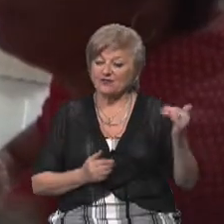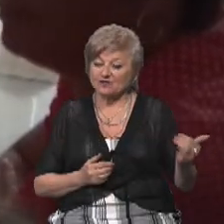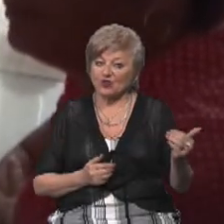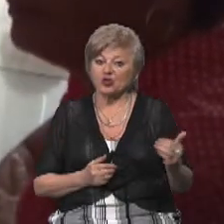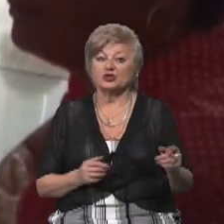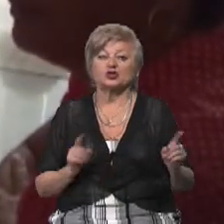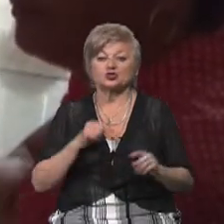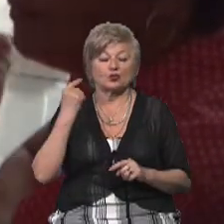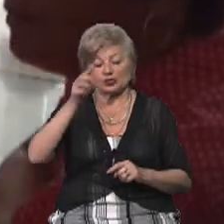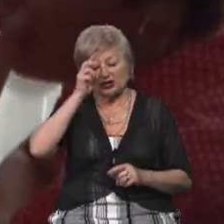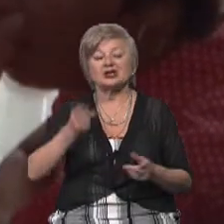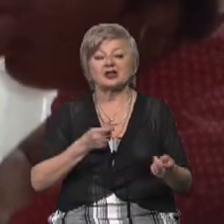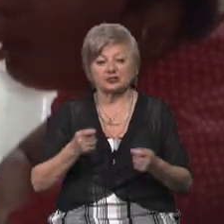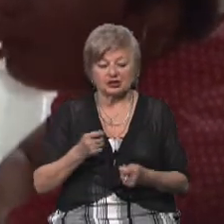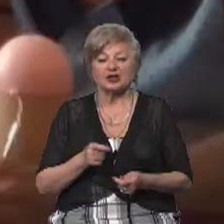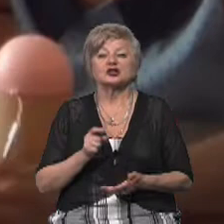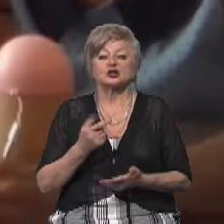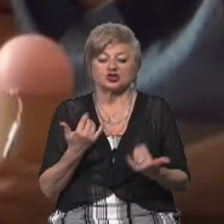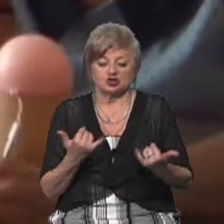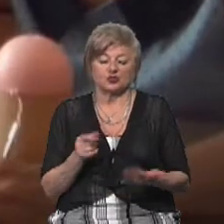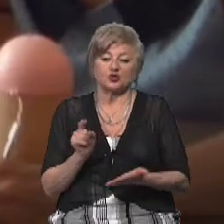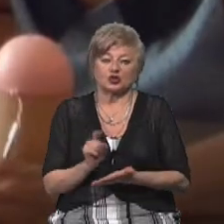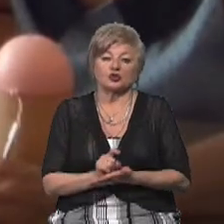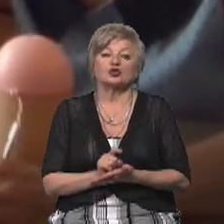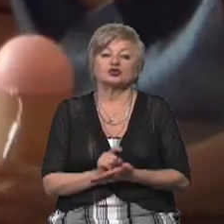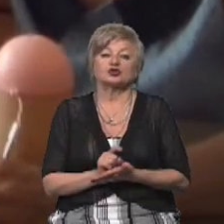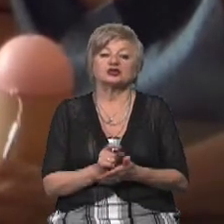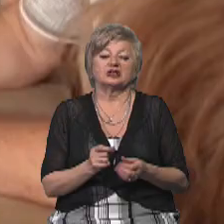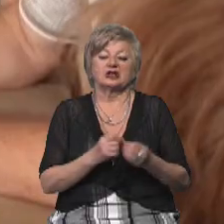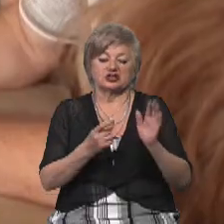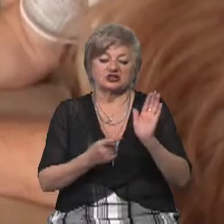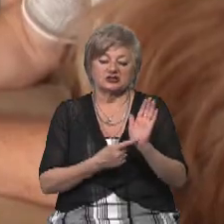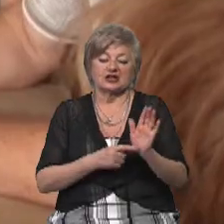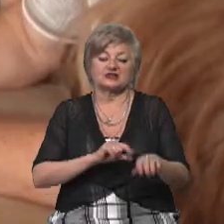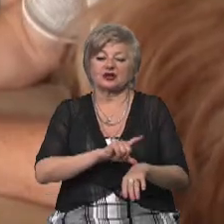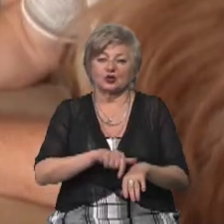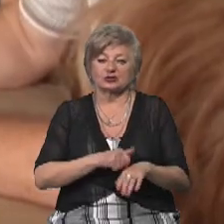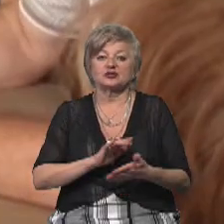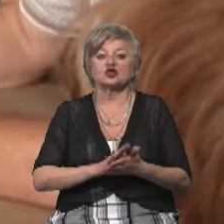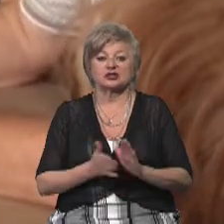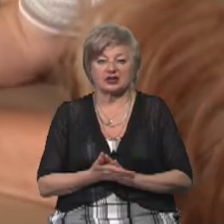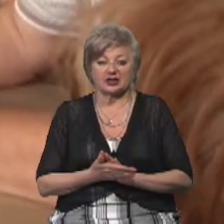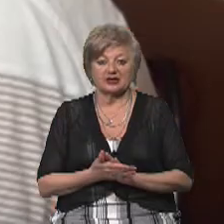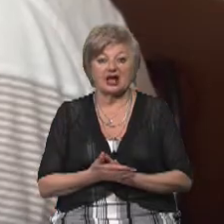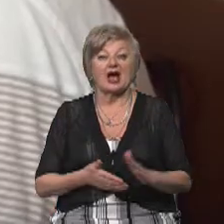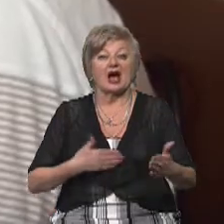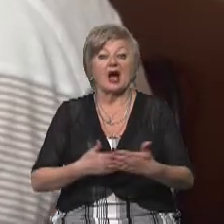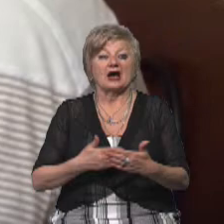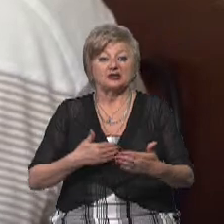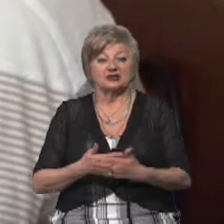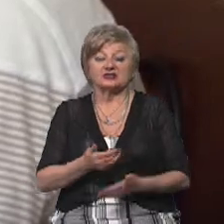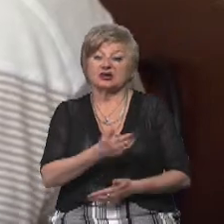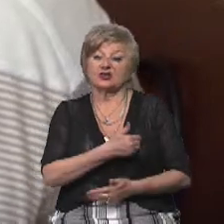що в облдержадміністрації мали сьогодні станом на 16 годину. Після вимог активістів все ж зустрітися з